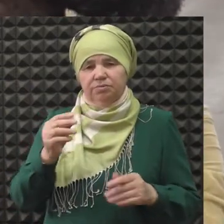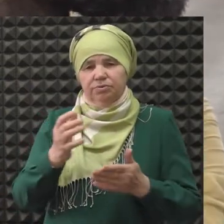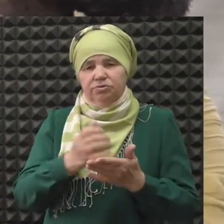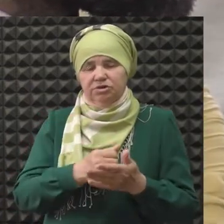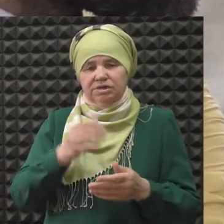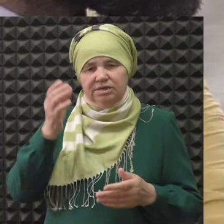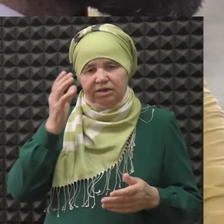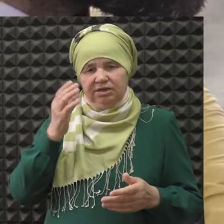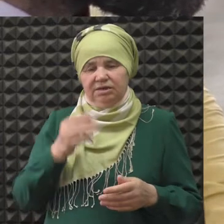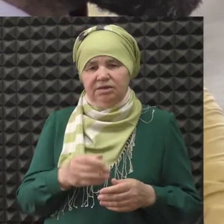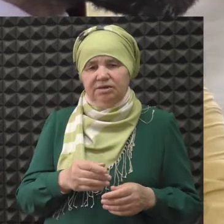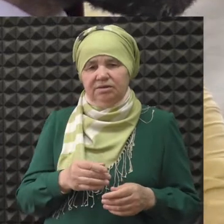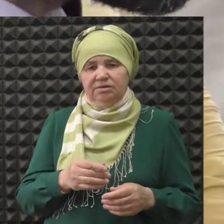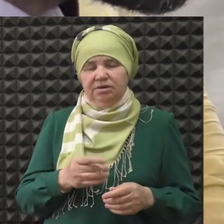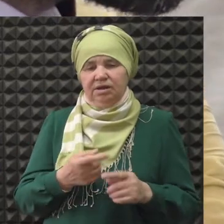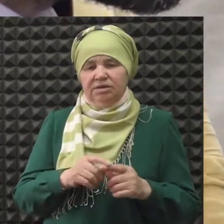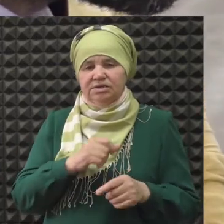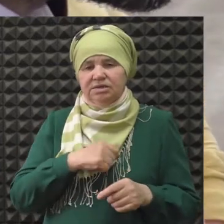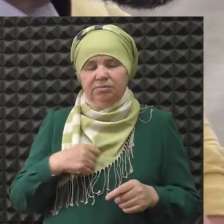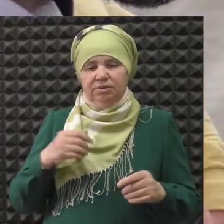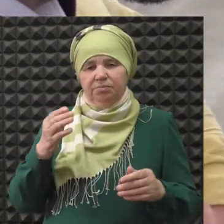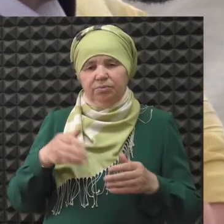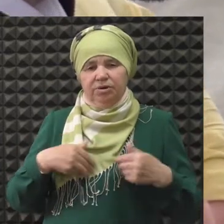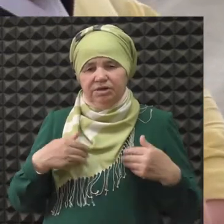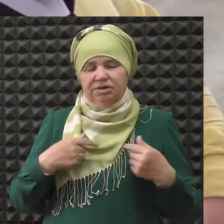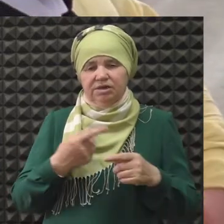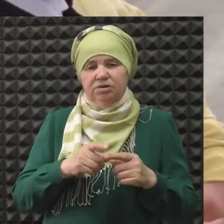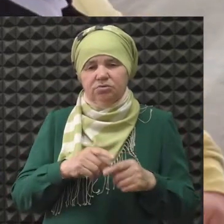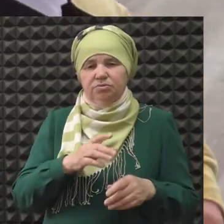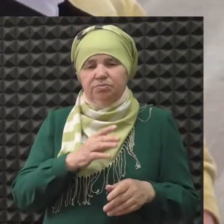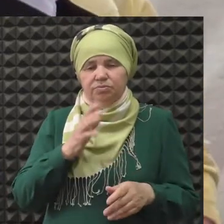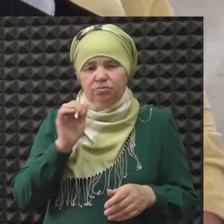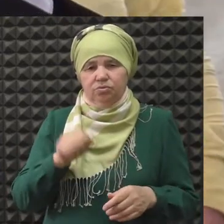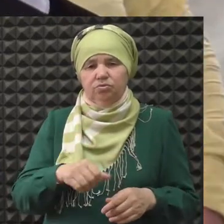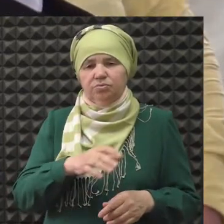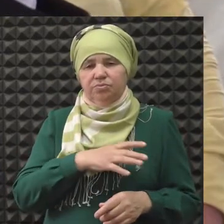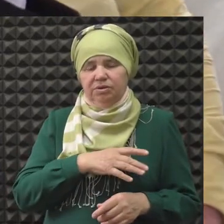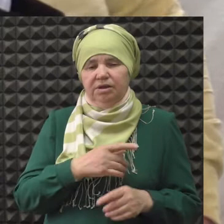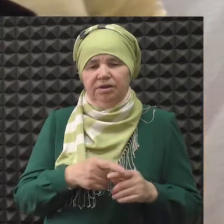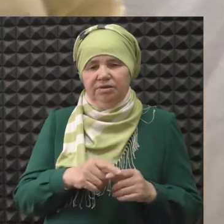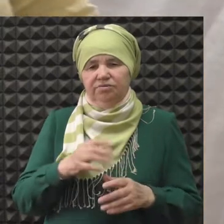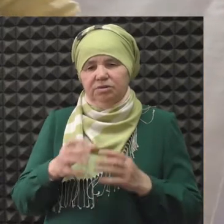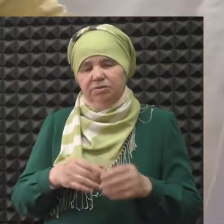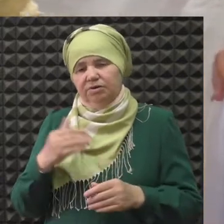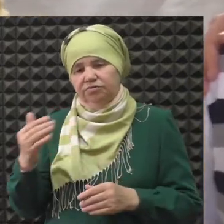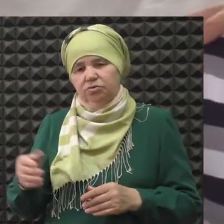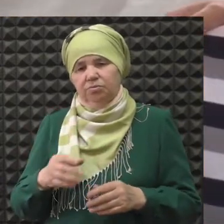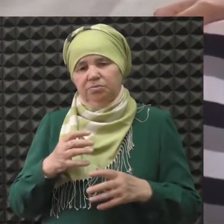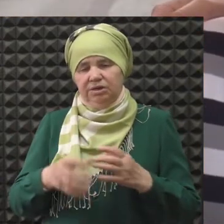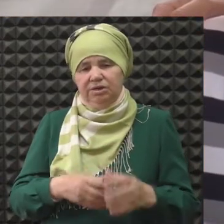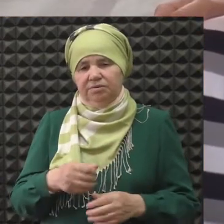получают знания. Это самые полезные знания, какие могут быть, я считаю. И в этом мире, и в том мире это